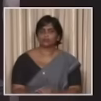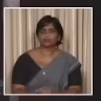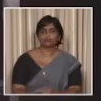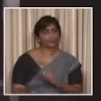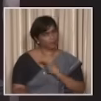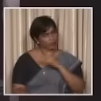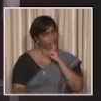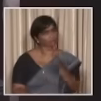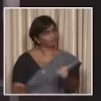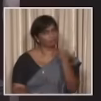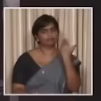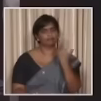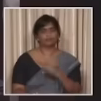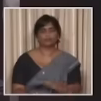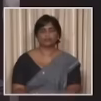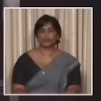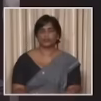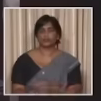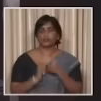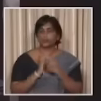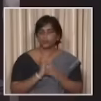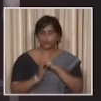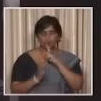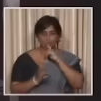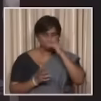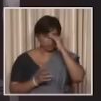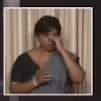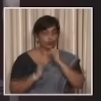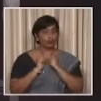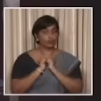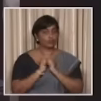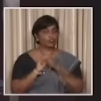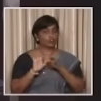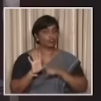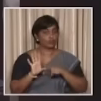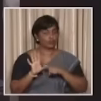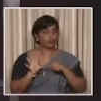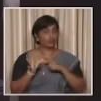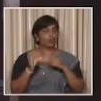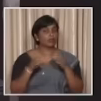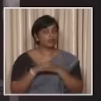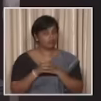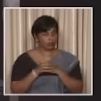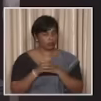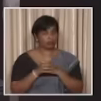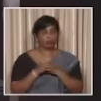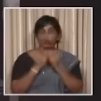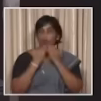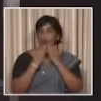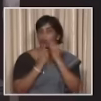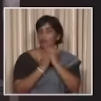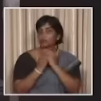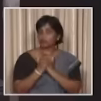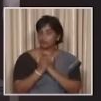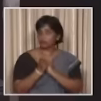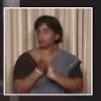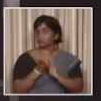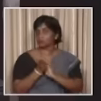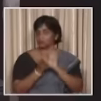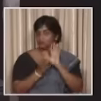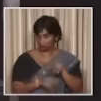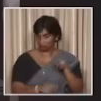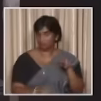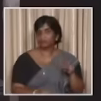මං කියන එක කරන්නේ කියලා ගරු කථානායකතුමනි වෘත්තීය පුහුණු අධිකාරියේ කන්සල්ටන්සි සේවාවක් කරලා